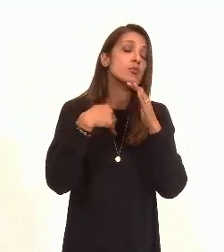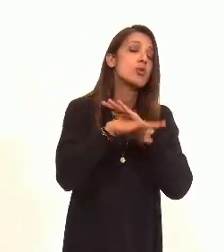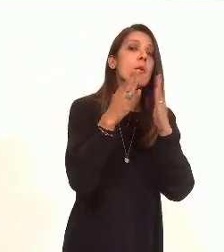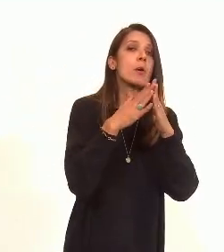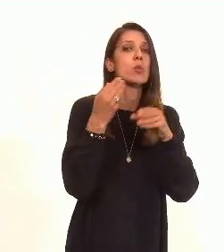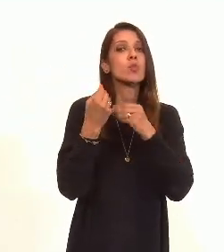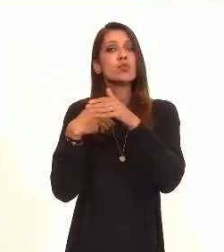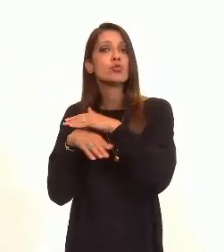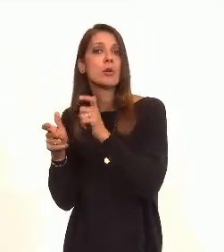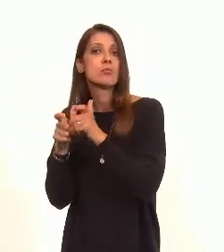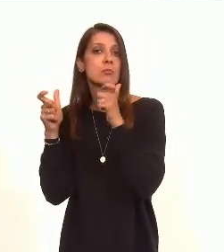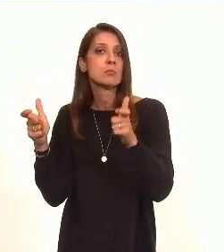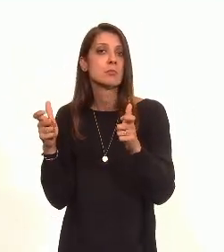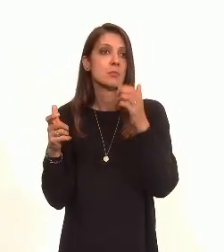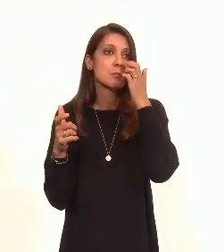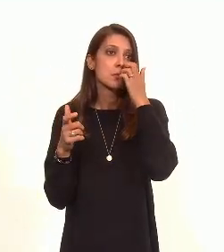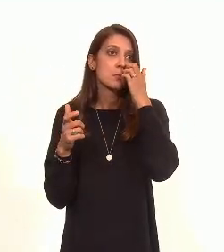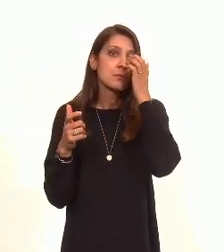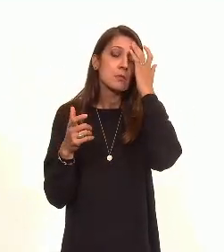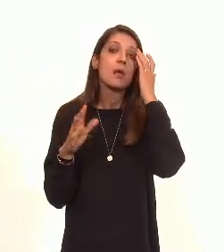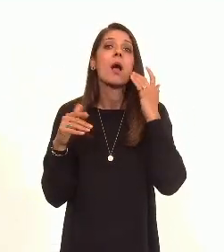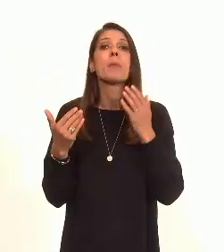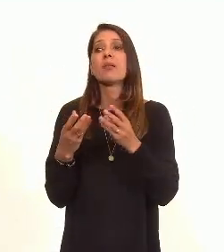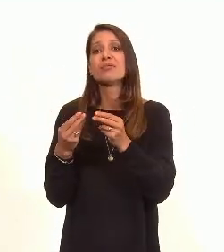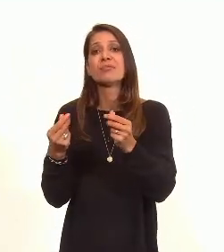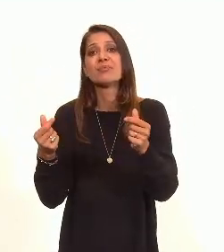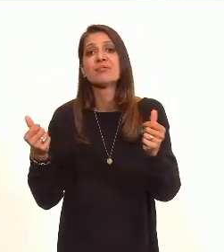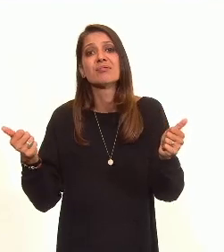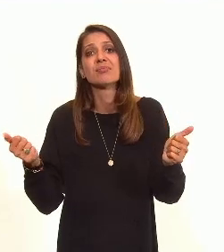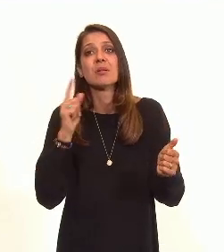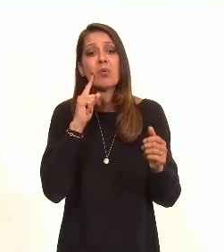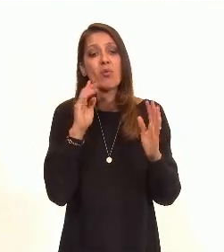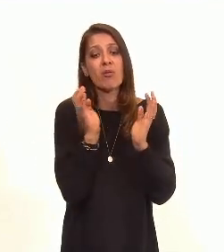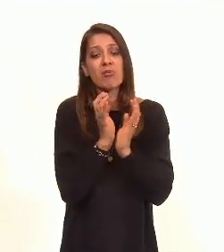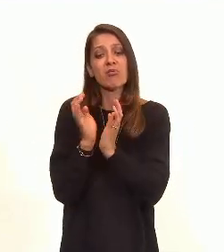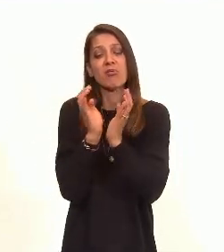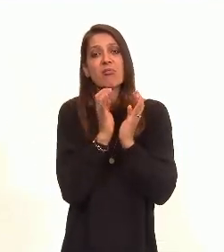sein d'établissements, ça risque de s'étioler parce qu'ils vont se rencontrer entre